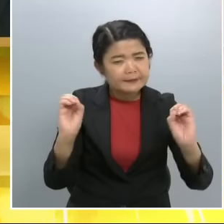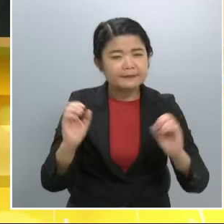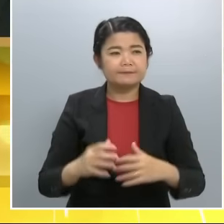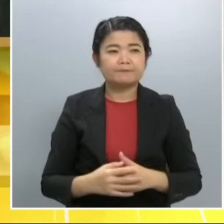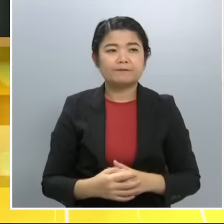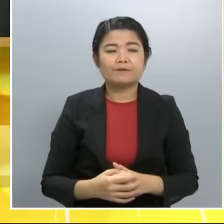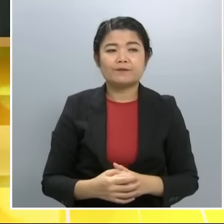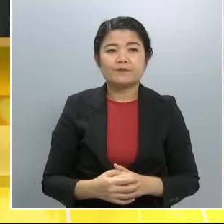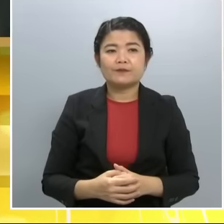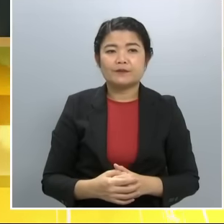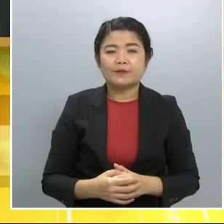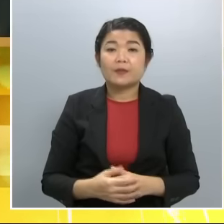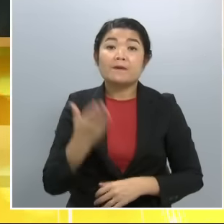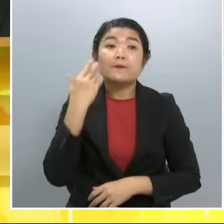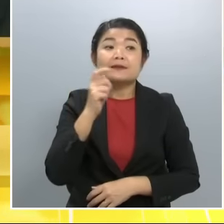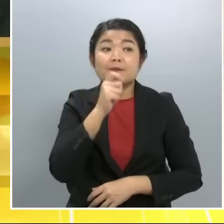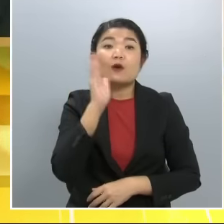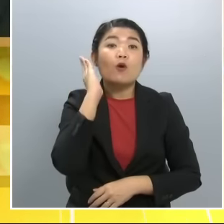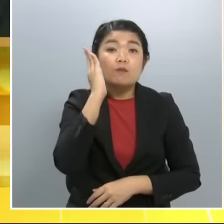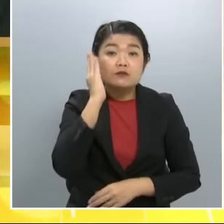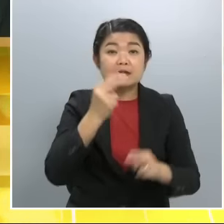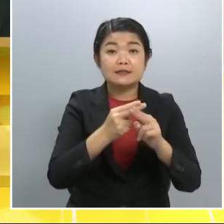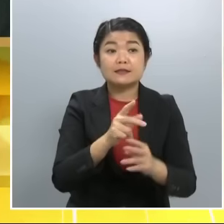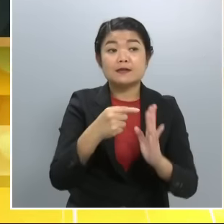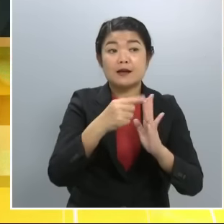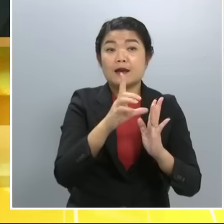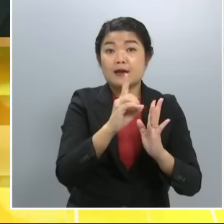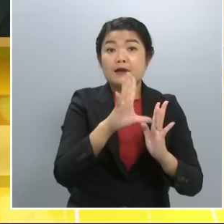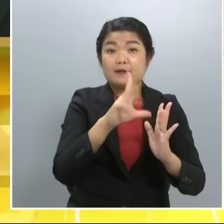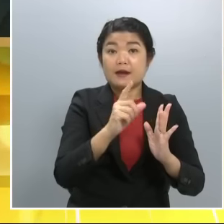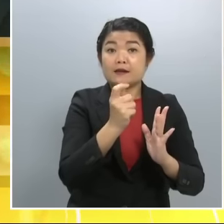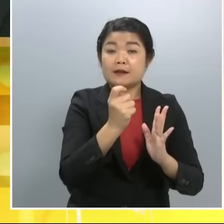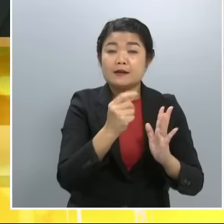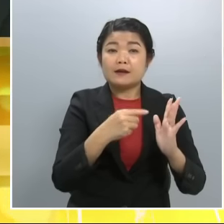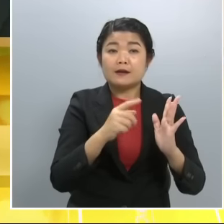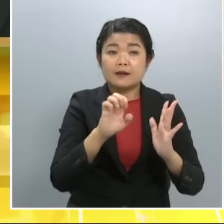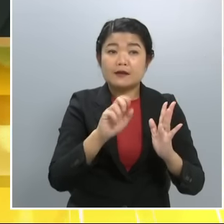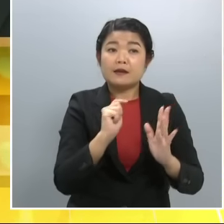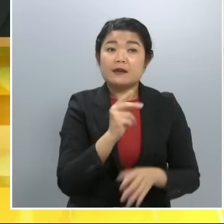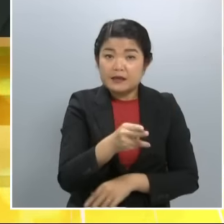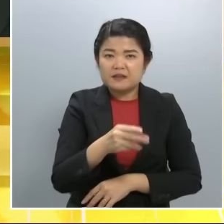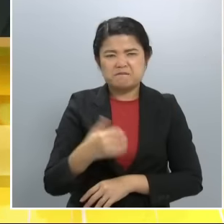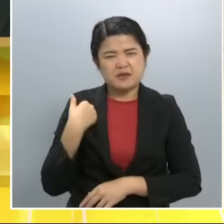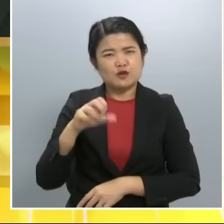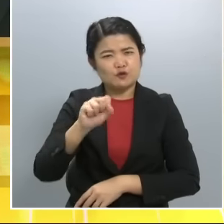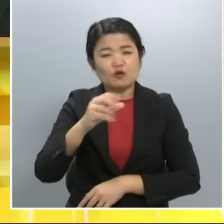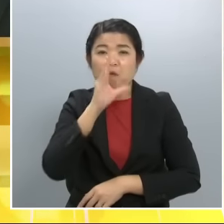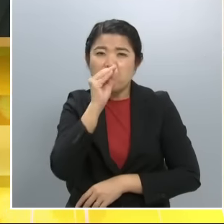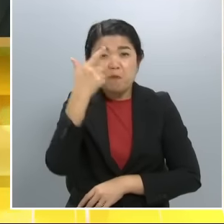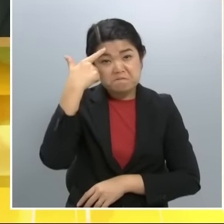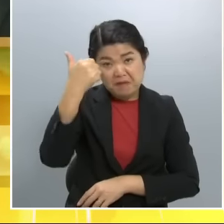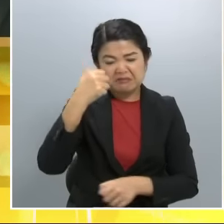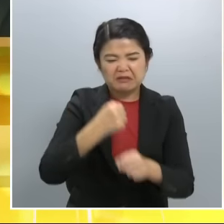แต่เมื่อวานนี้การให้สัมภาษณ์ของคุณเดชอิดเลขาก็บอกว่าสสในพรรคเนี่ยคือมีคนที่พูดเก่งแต่อาจจะทำงานไม่เก่งกับคน